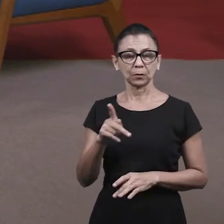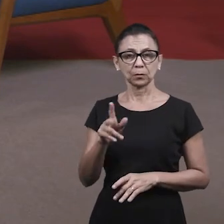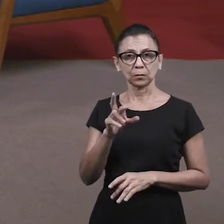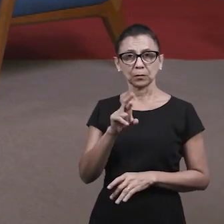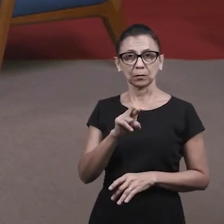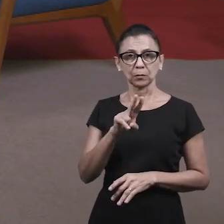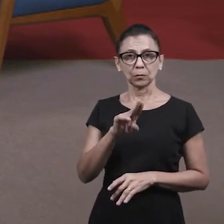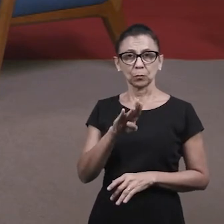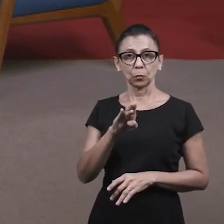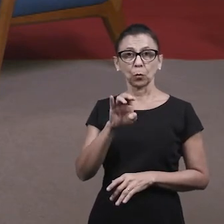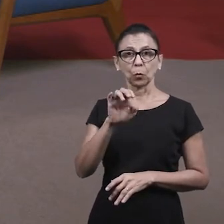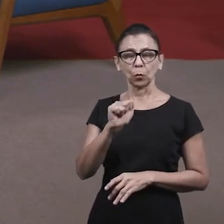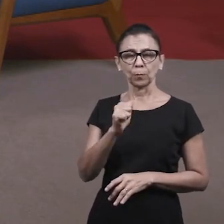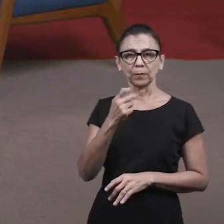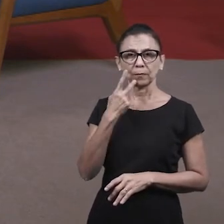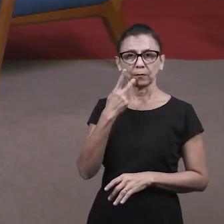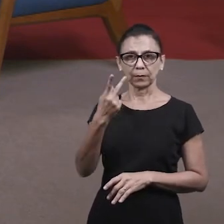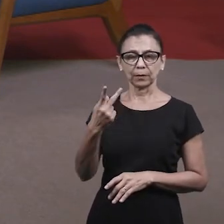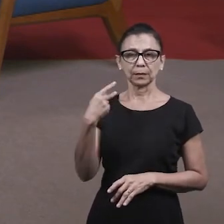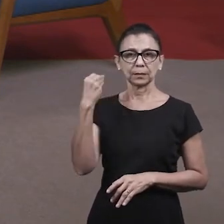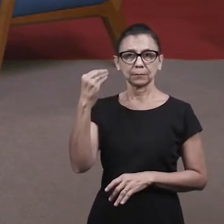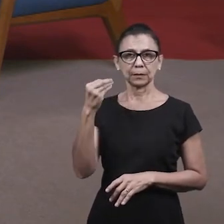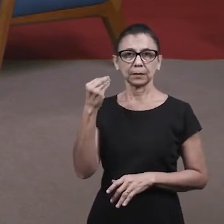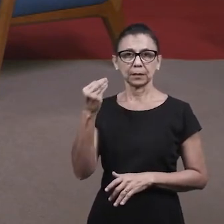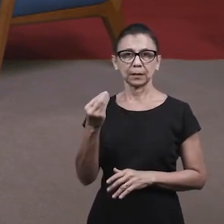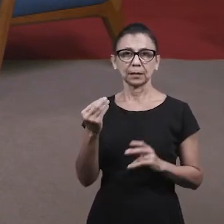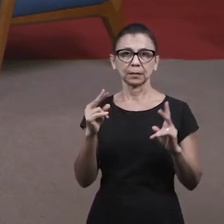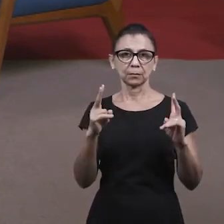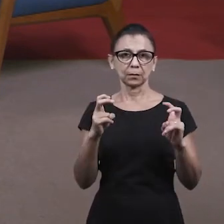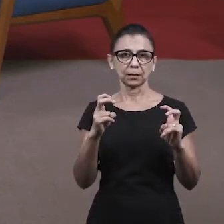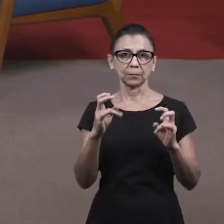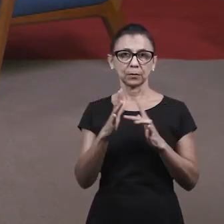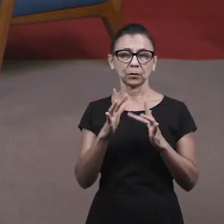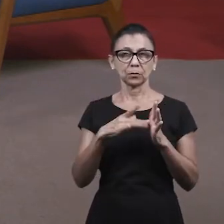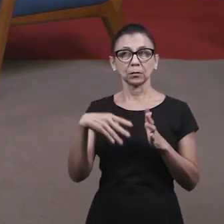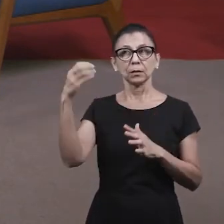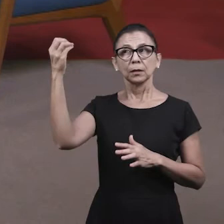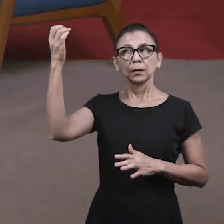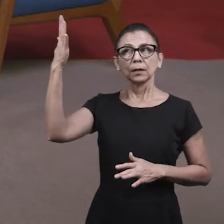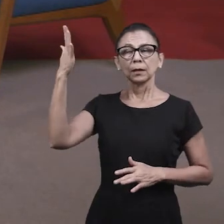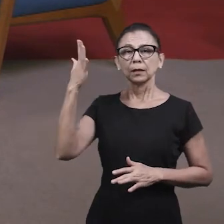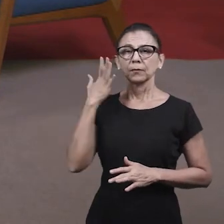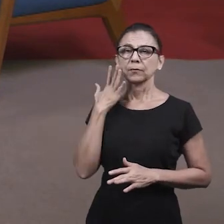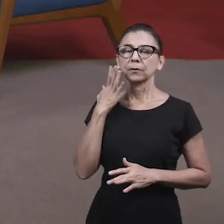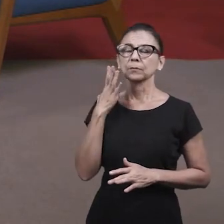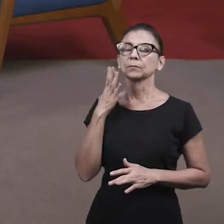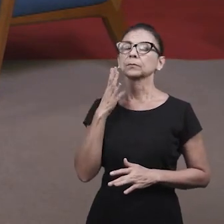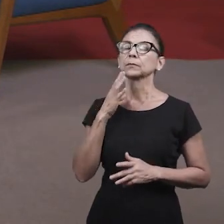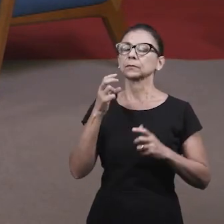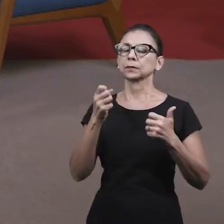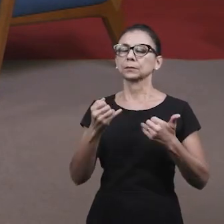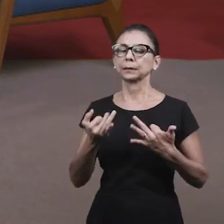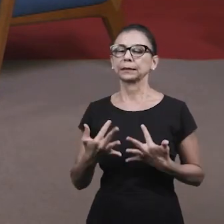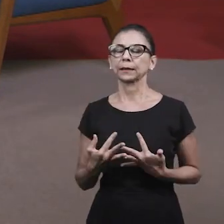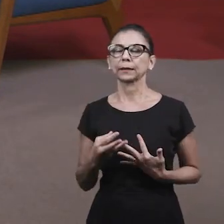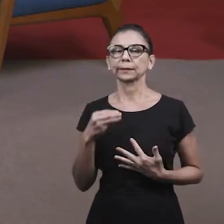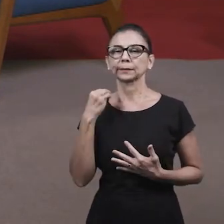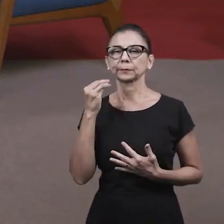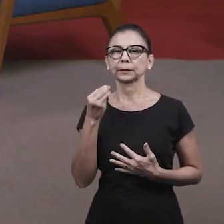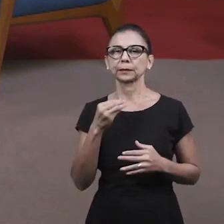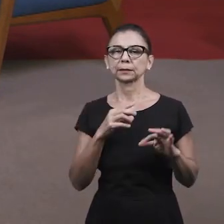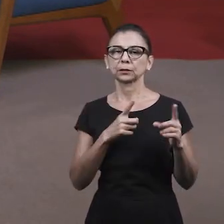expérience. Et dans la thématique « Jésus, le mystère révélé », elle va nous parler sur l'expérience vécue par les